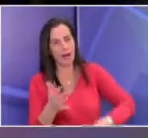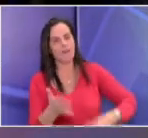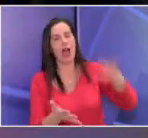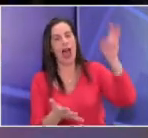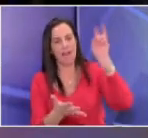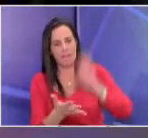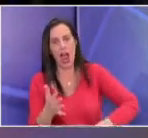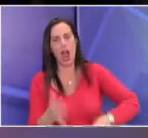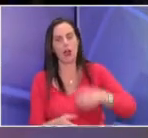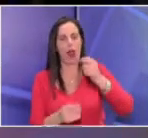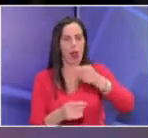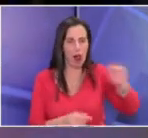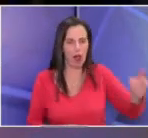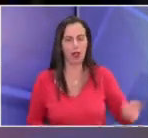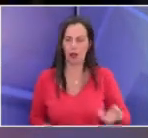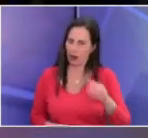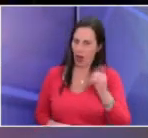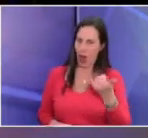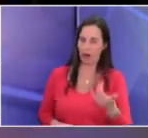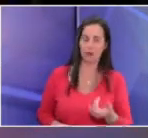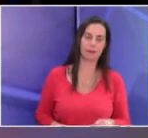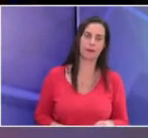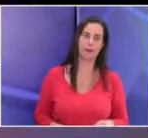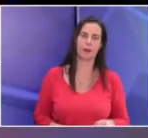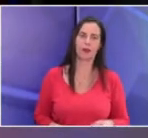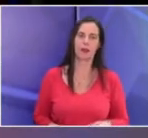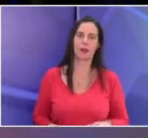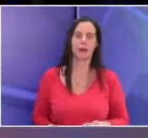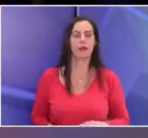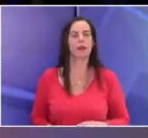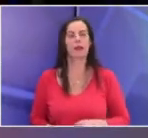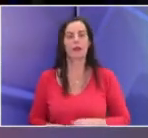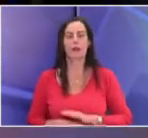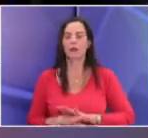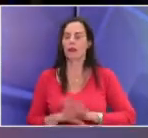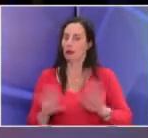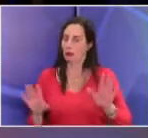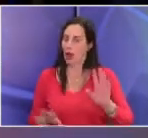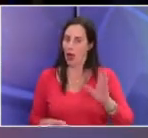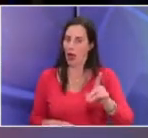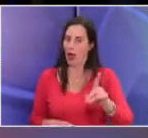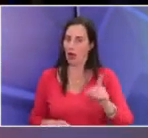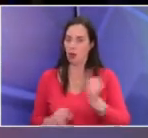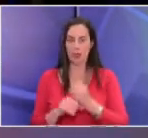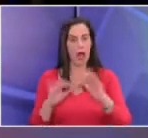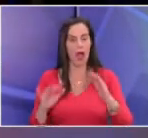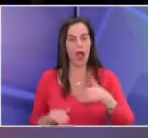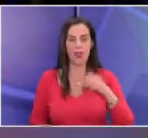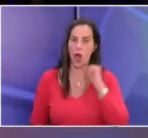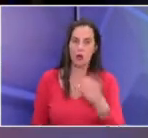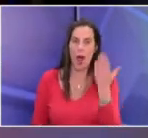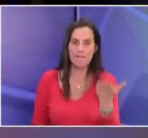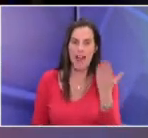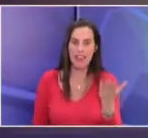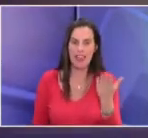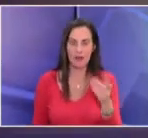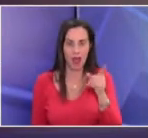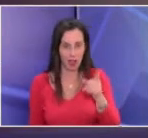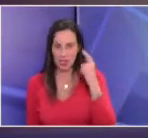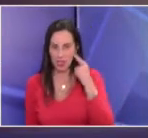פירות וירקות כולה. אמרתי, טוב, למה? יש משגיח מבוגר אחד, אמרתי, הוא, אני מוכן להביא לו את השכר